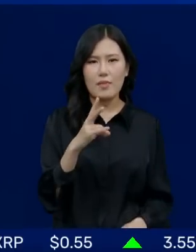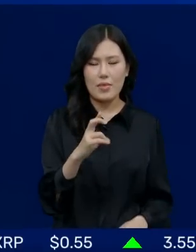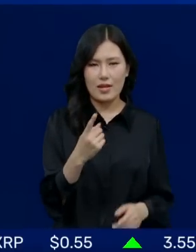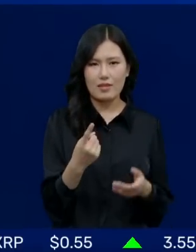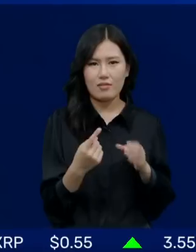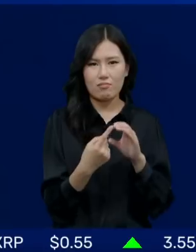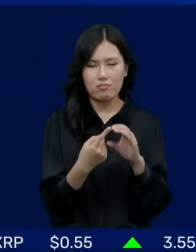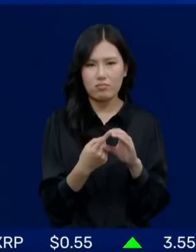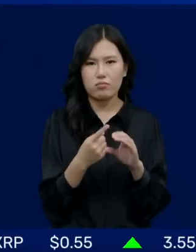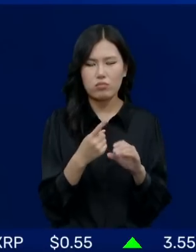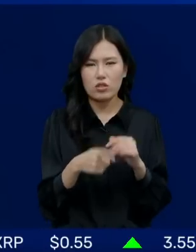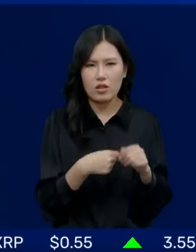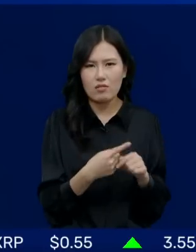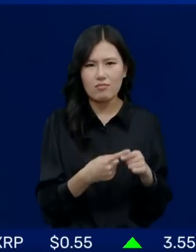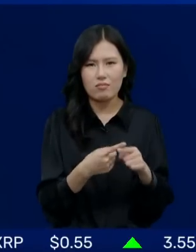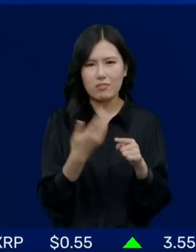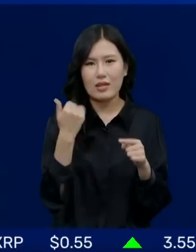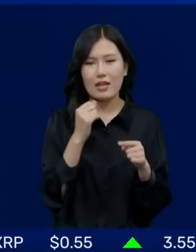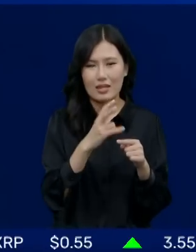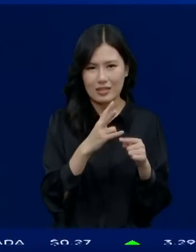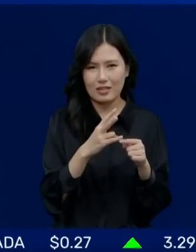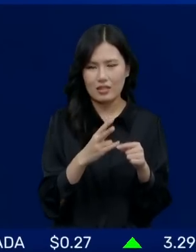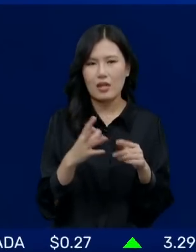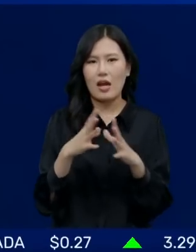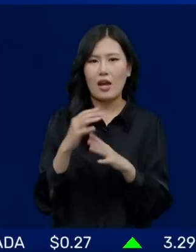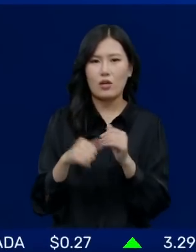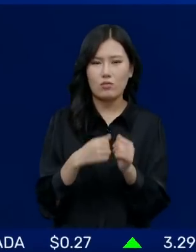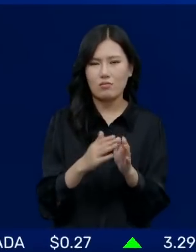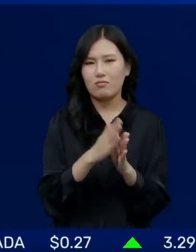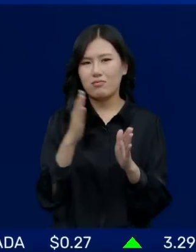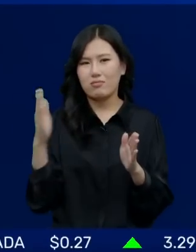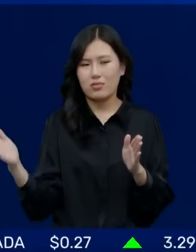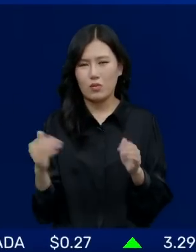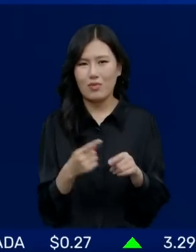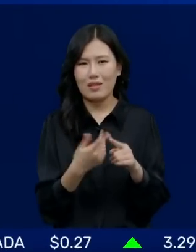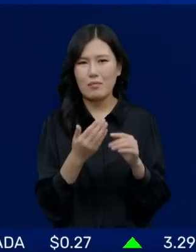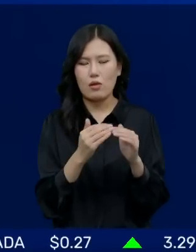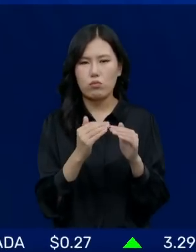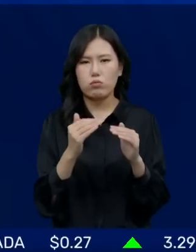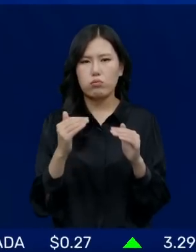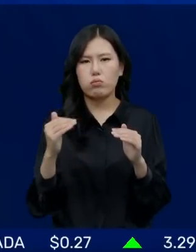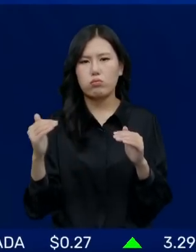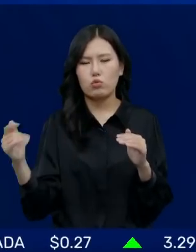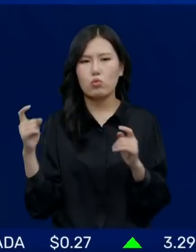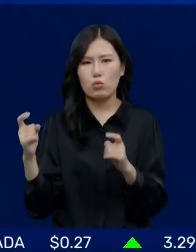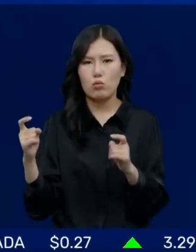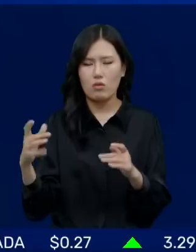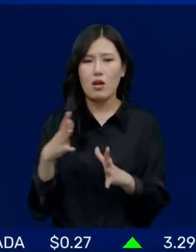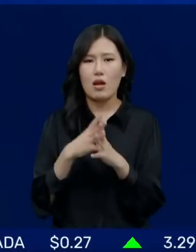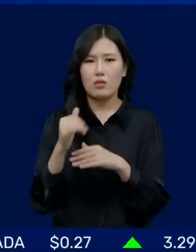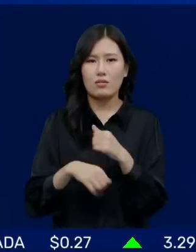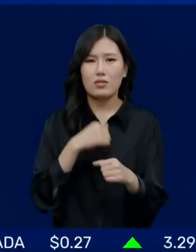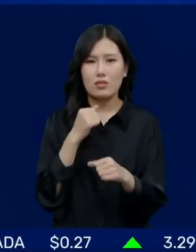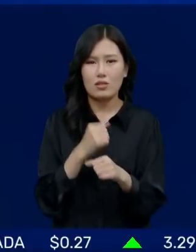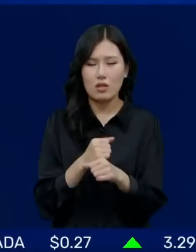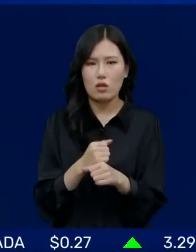жил бүр өсөжсэн. За яг сүүлийн 10 жилийн хугацаанд бол энэ сармагжиж эхэлсэн байна. За энэ хэмжээгээрээ сүүлийн 10 жилийн хугацаанд